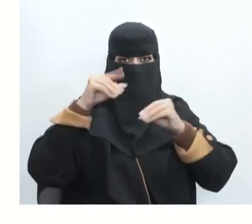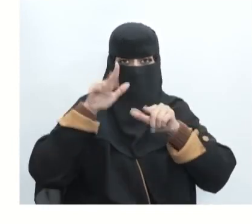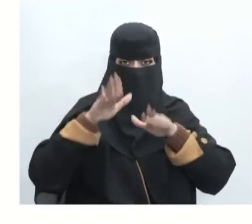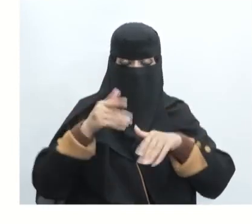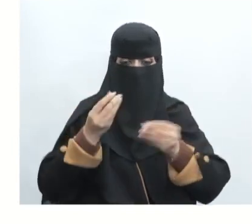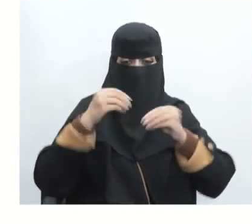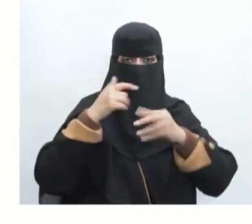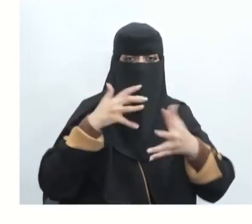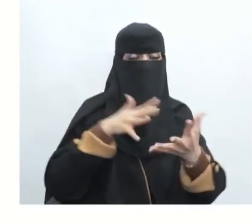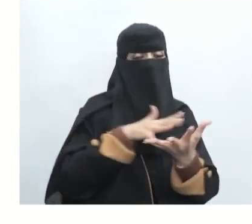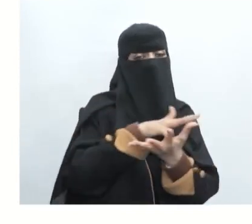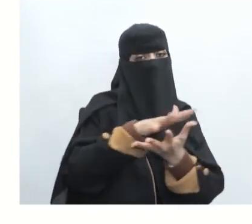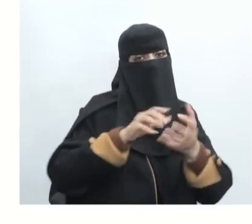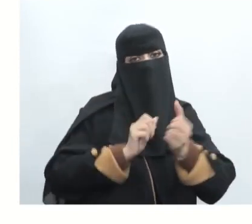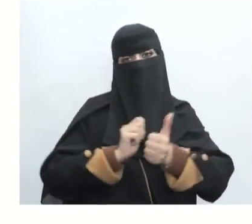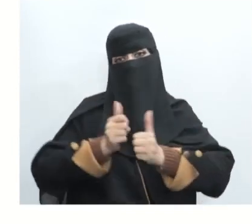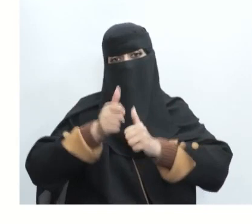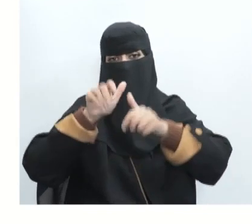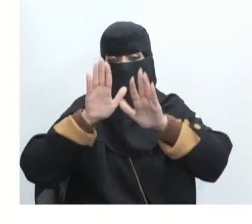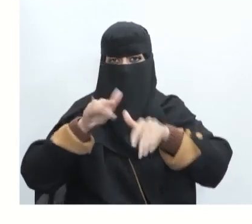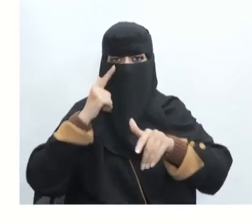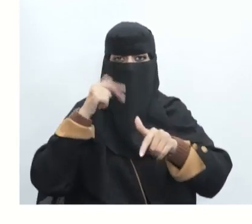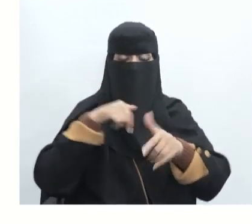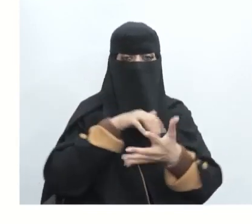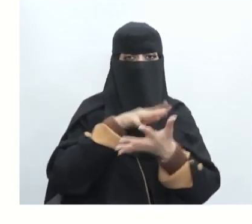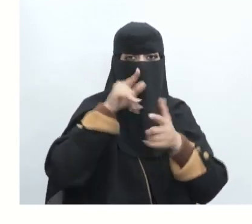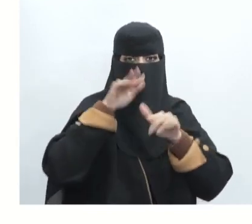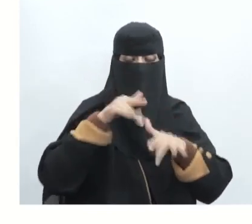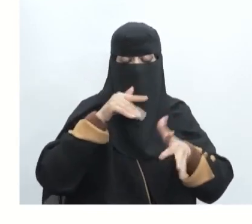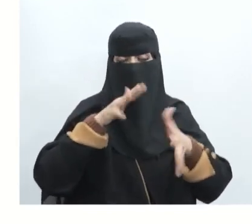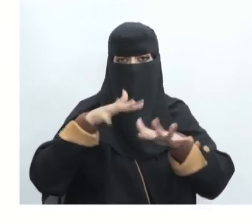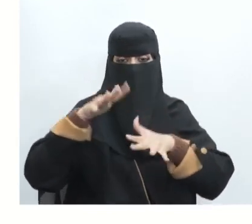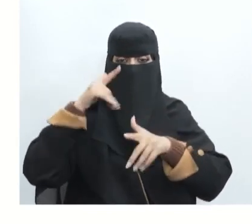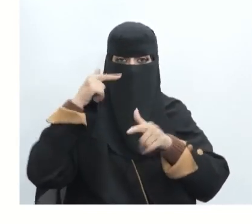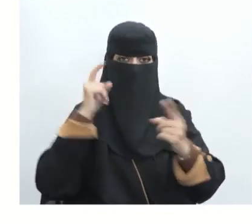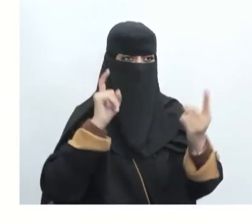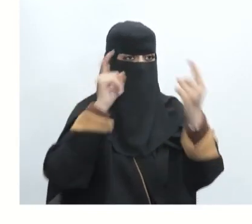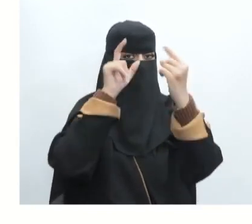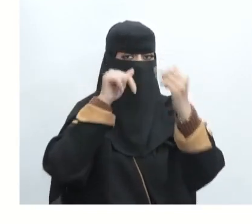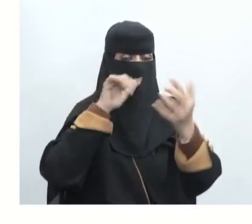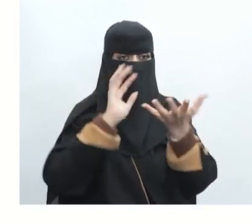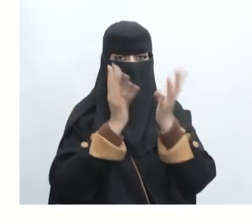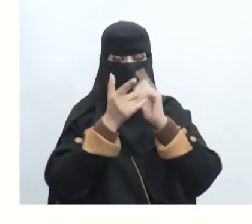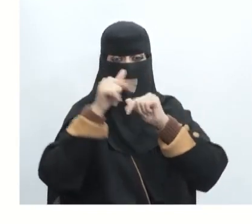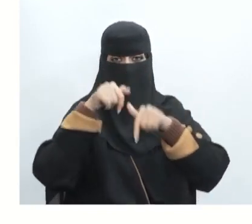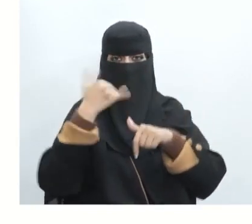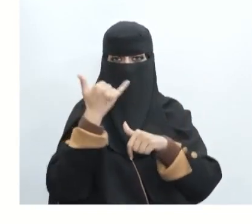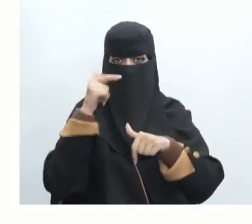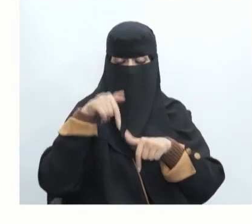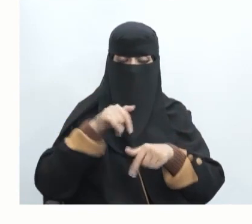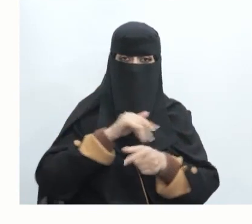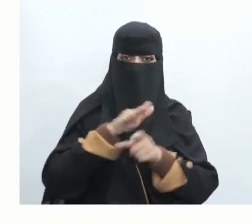ضمن المشكلات والتحديات التي يعاني ويواجهها العالم العربي